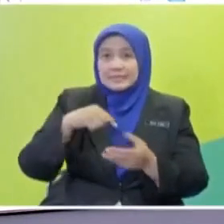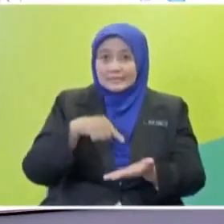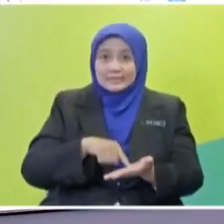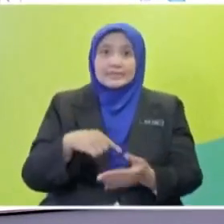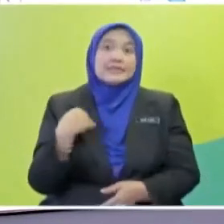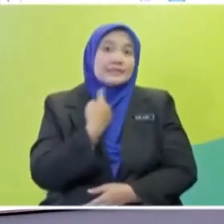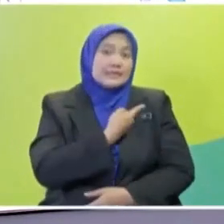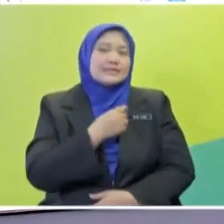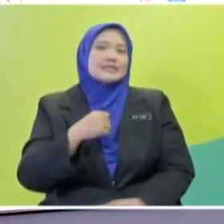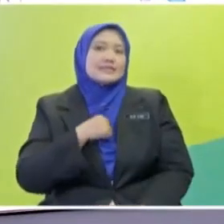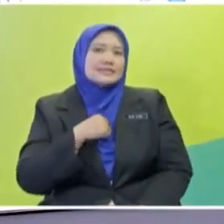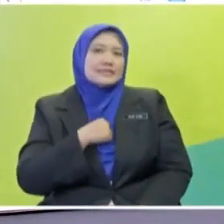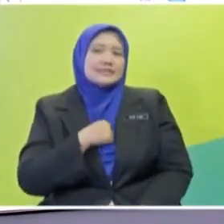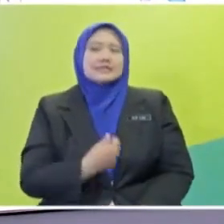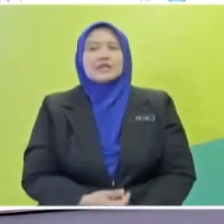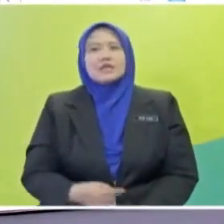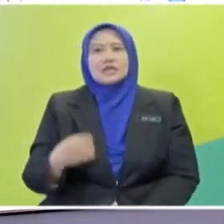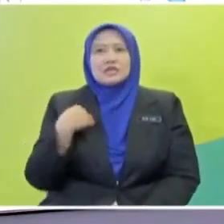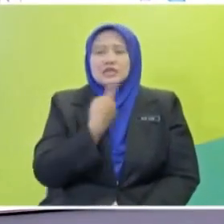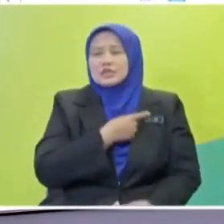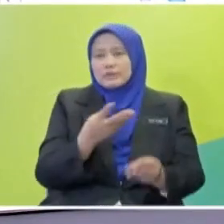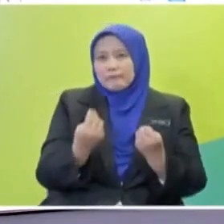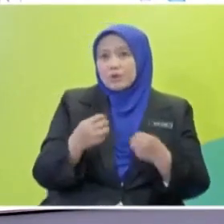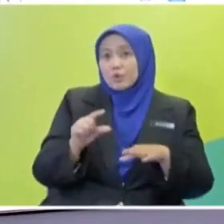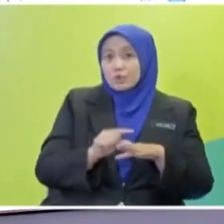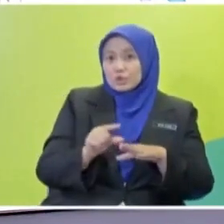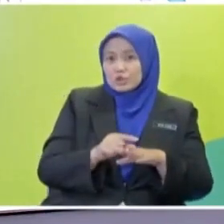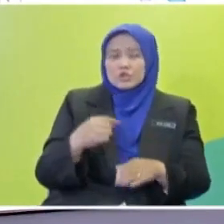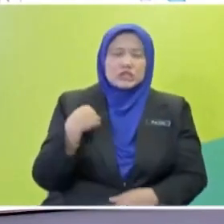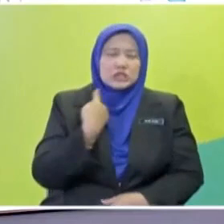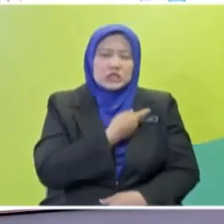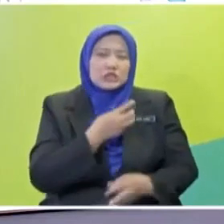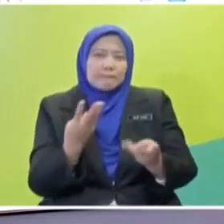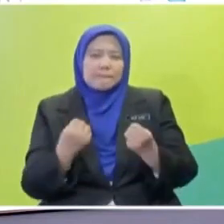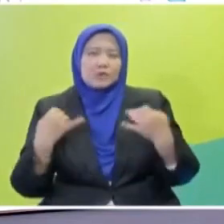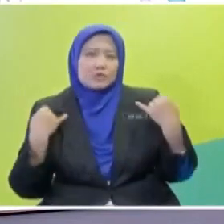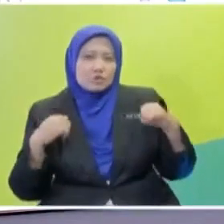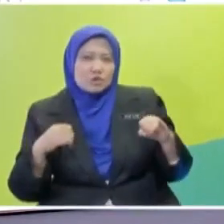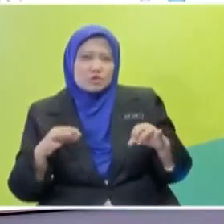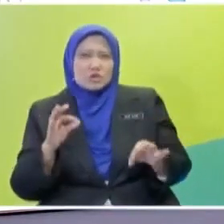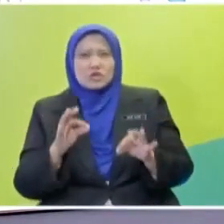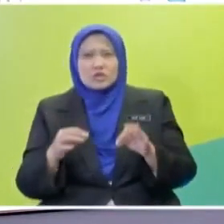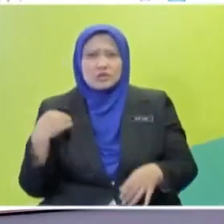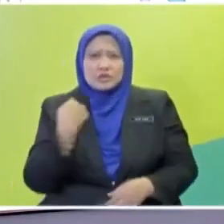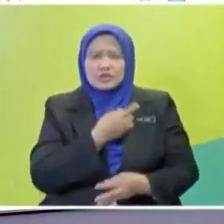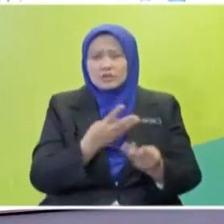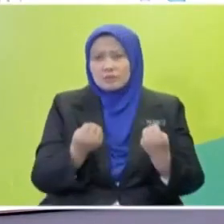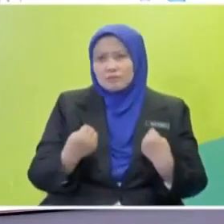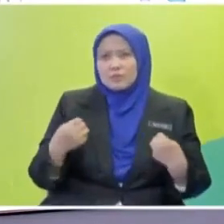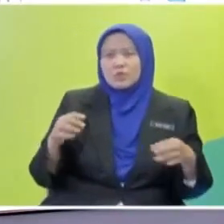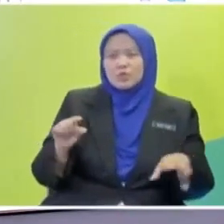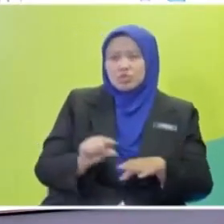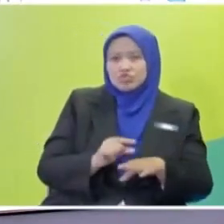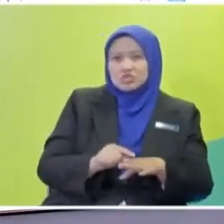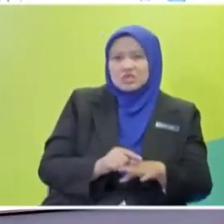kita yang nak gunakan produk tersebut, kita yang nak jual, kalau kita nak gunakan susah. tak boleh guna. Okey, yang kedua, kalau kita nak jual, mungkin orang tak nak